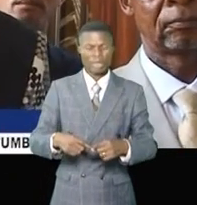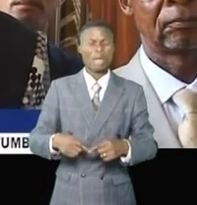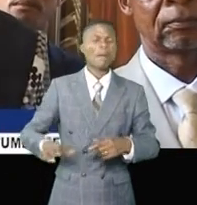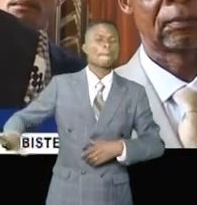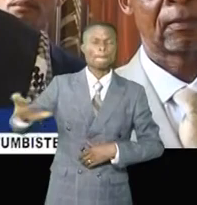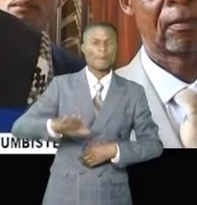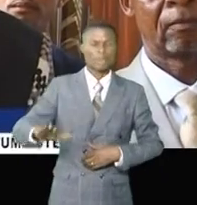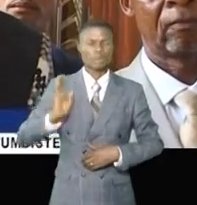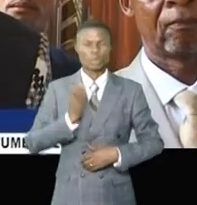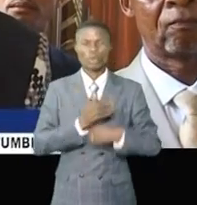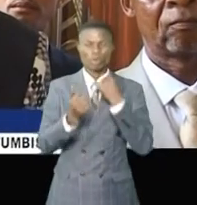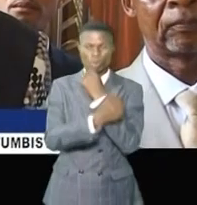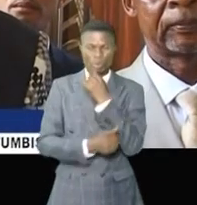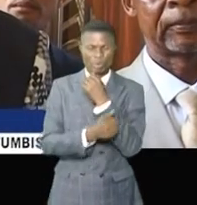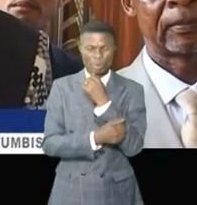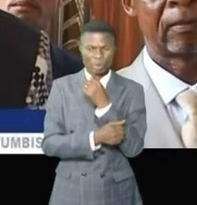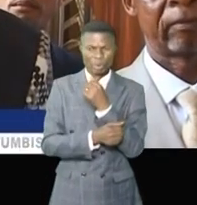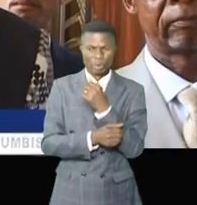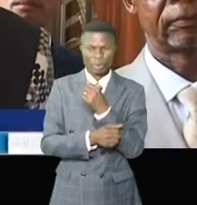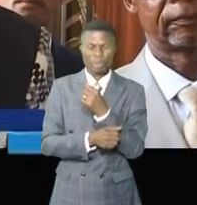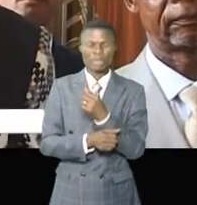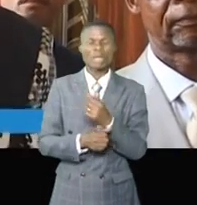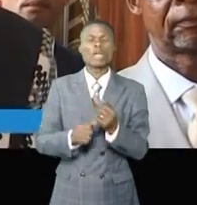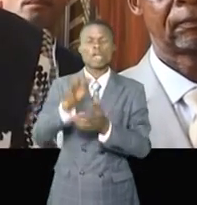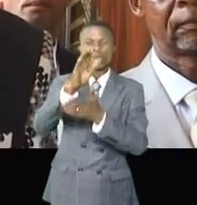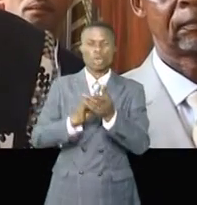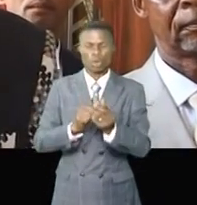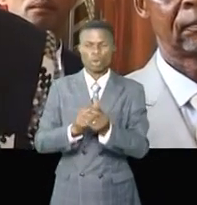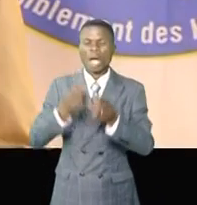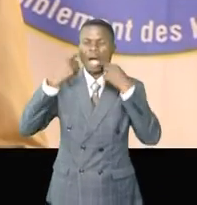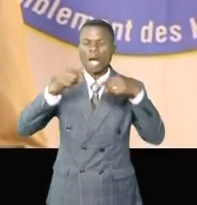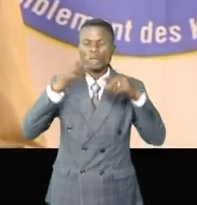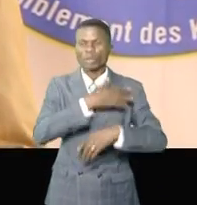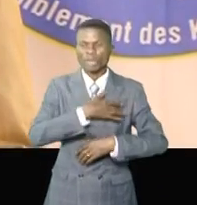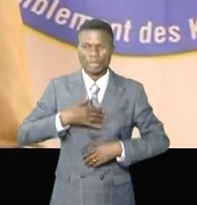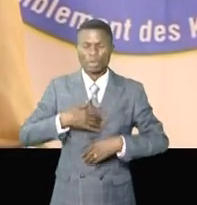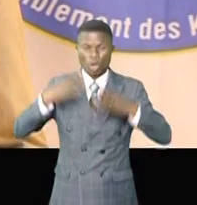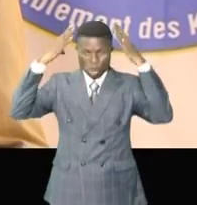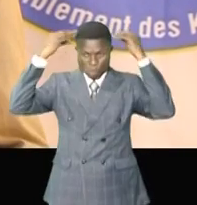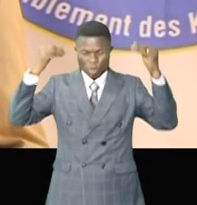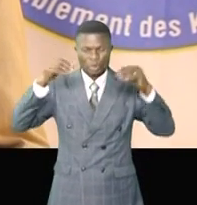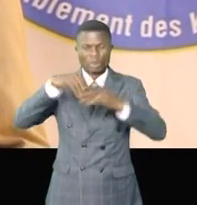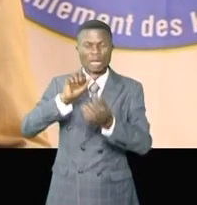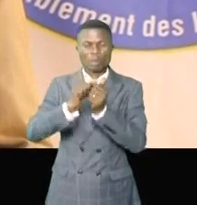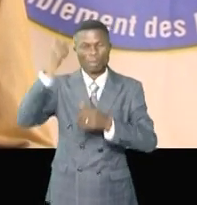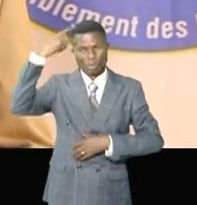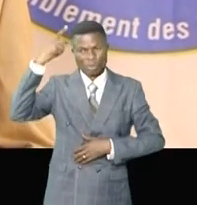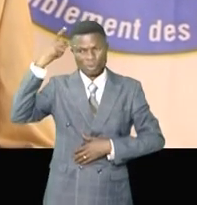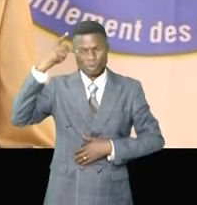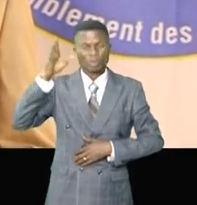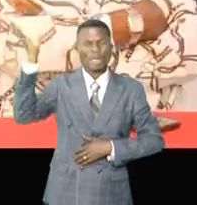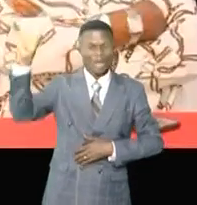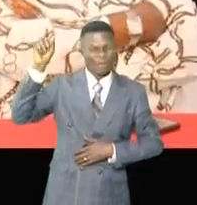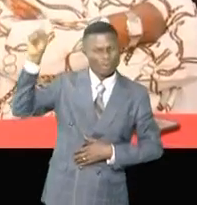pays puisse porter le nom de Moïse Katumbi Tshapwe sur le plan politique. Que les